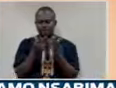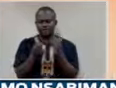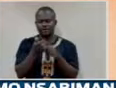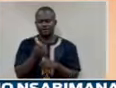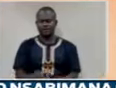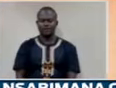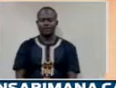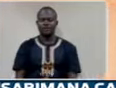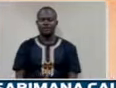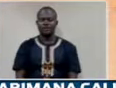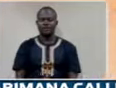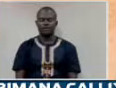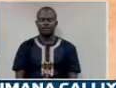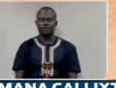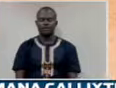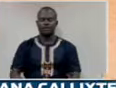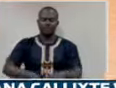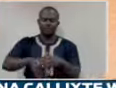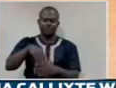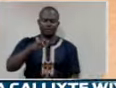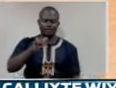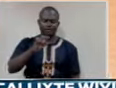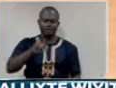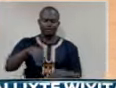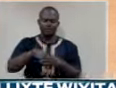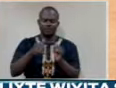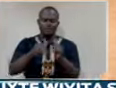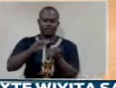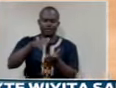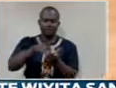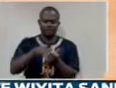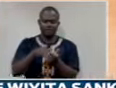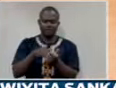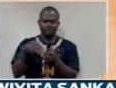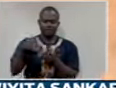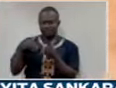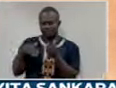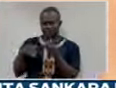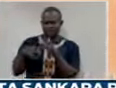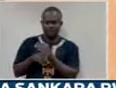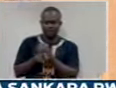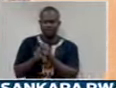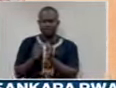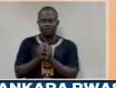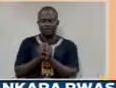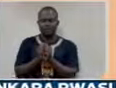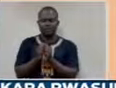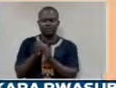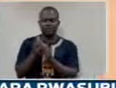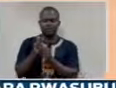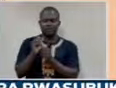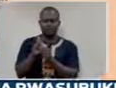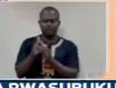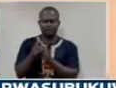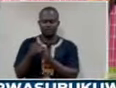nagezeho mu kibuga Iradukunda kina nka playmaker wa mukinnyi ukina inyuma ya barutayizamu ku kibuga cya Mburabuturu aho